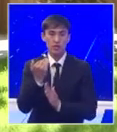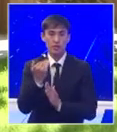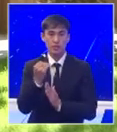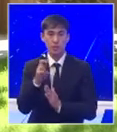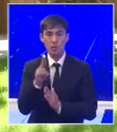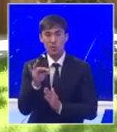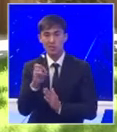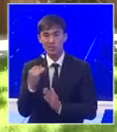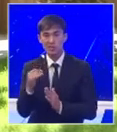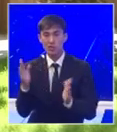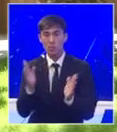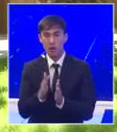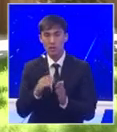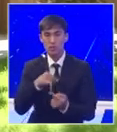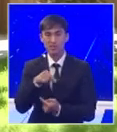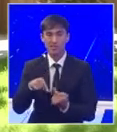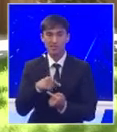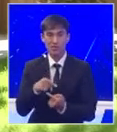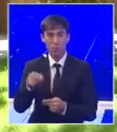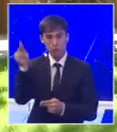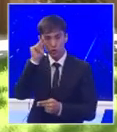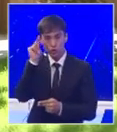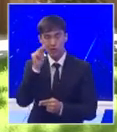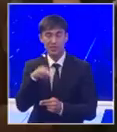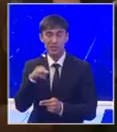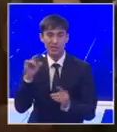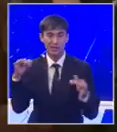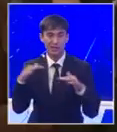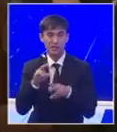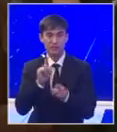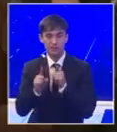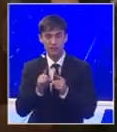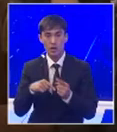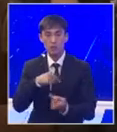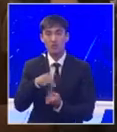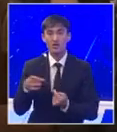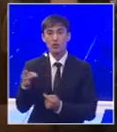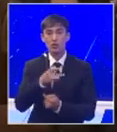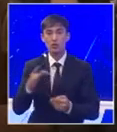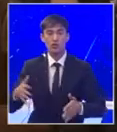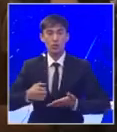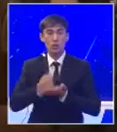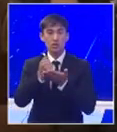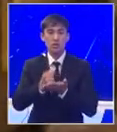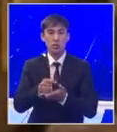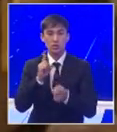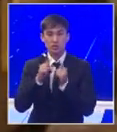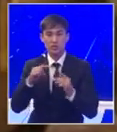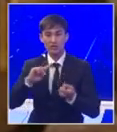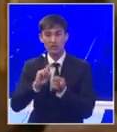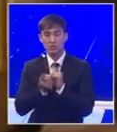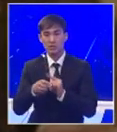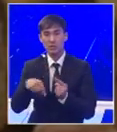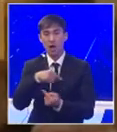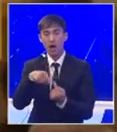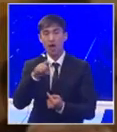компетенций в микро-малом бизнесе, обучению, тренингам. Предприниматели региона выразили поддержку концепции трансформации